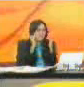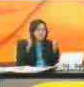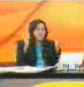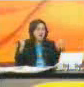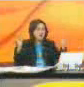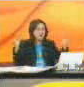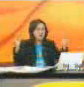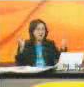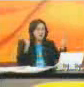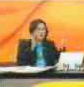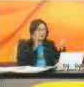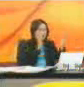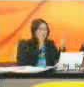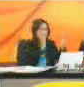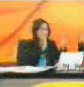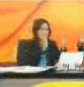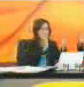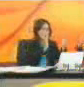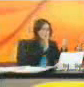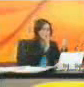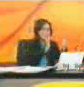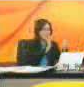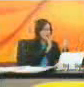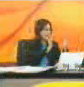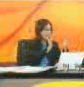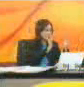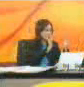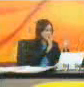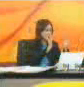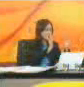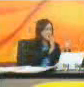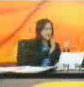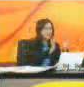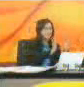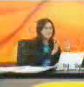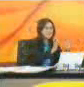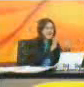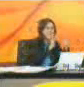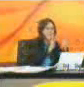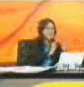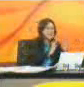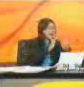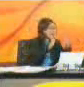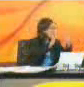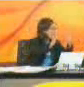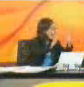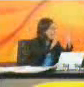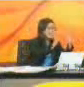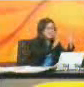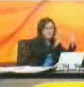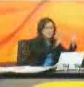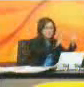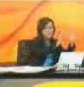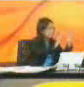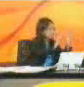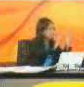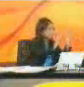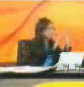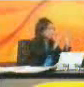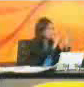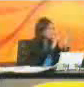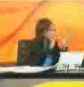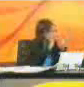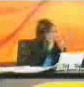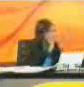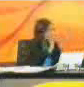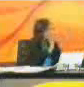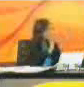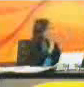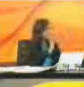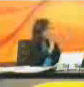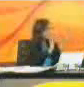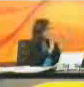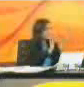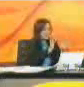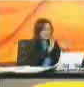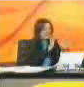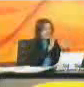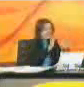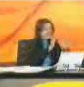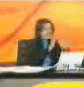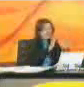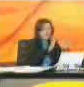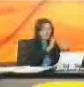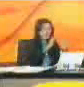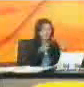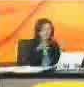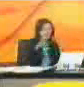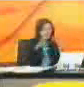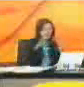แต่จริงแล้วมันมียาวกว่านั้นก็คือผู้หญิงคนนี้เนี่ยผู้หญิงสองคนนี้เริ่มต้นจากการไปด่าทหารและสื่อมวลชนก่อนถุยน้ำลายน